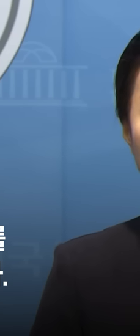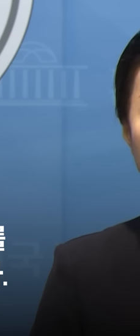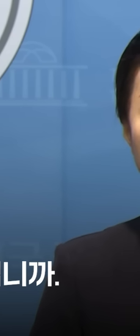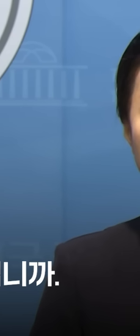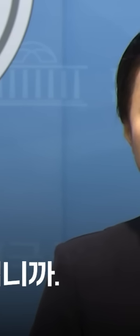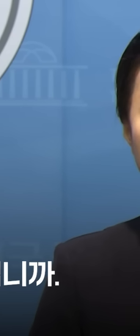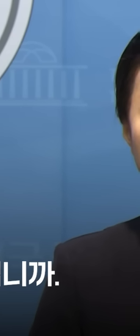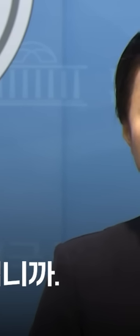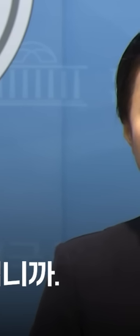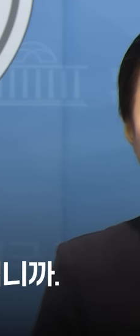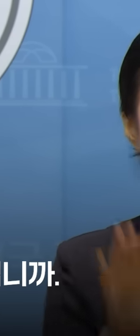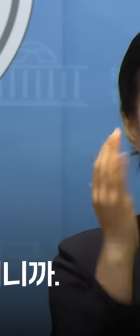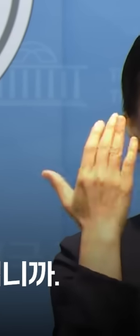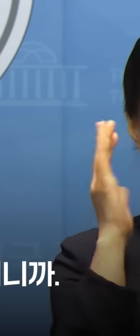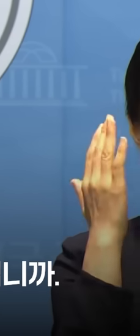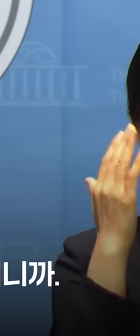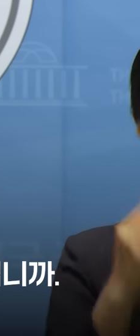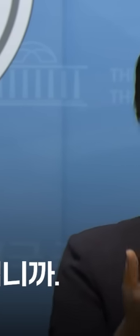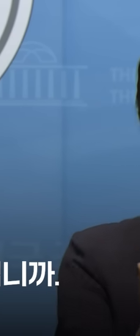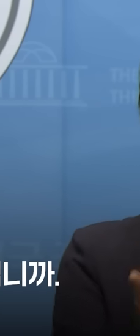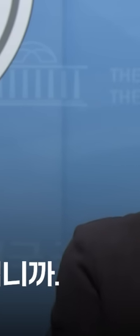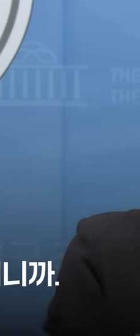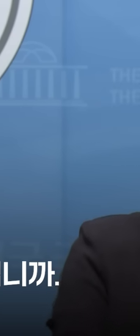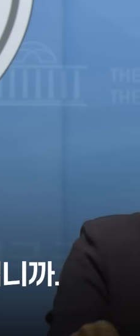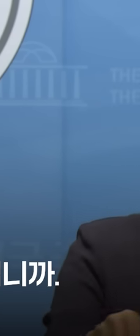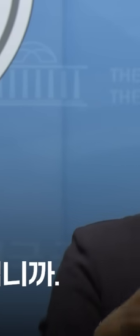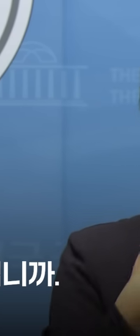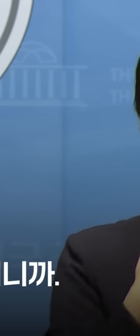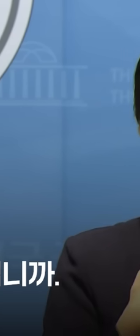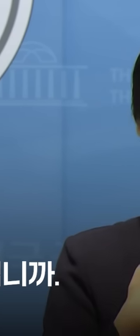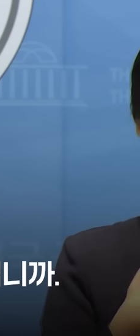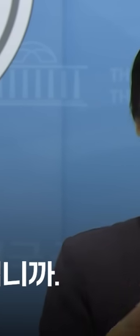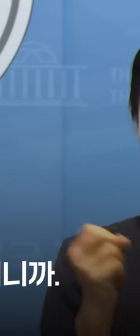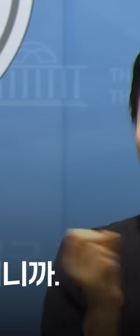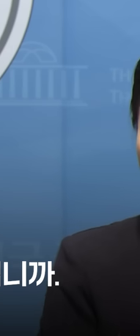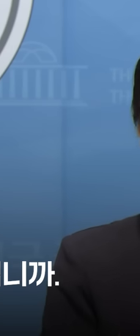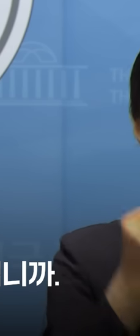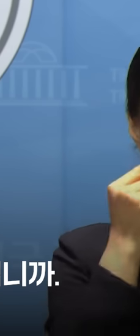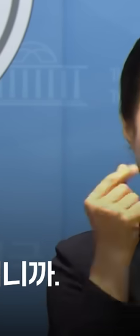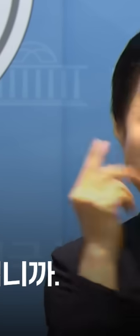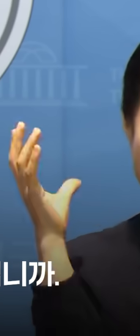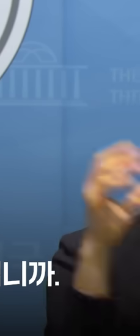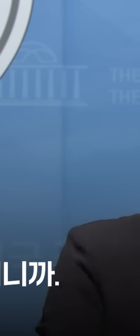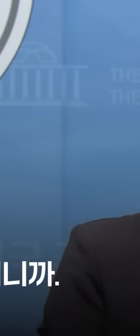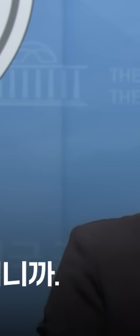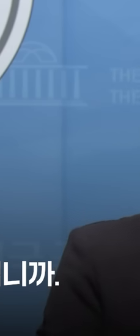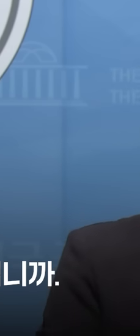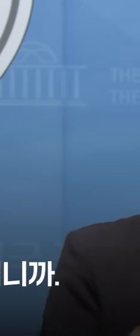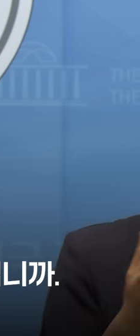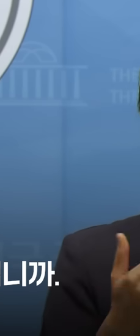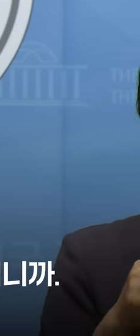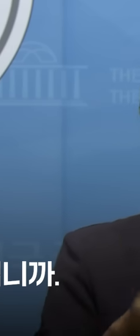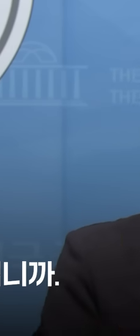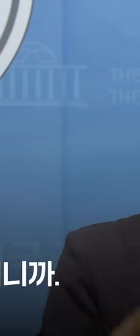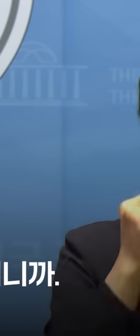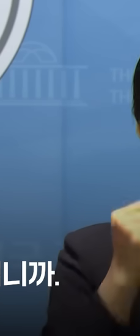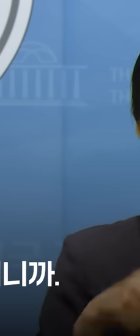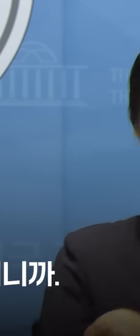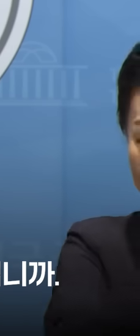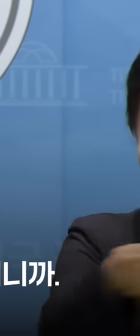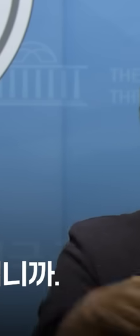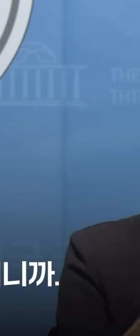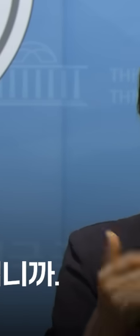아닙니까 최근 1년에 독도 지우기와 친일 인사들의 기세등등한 역사 쿠데타에 대한